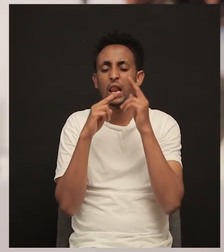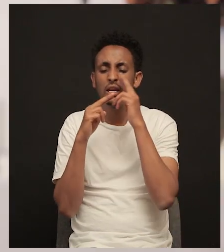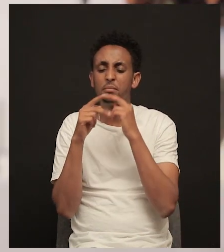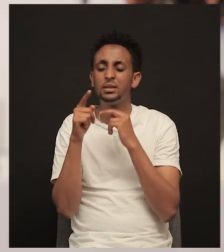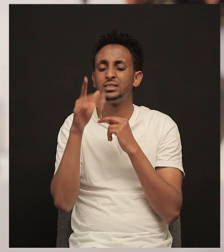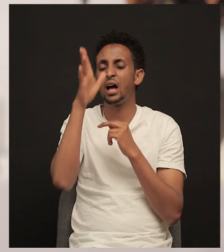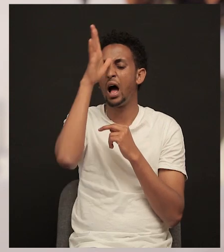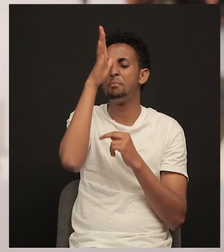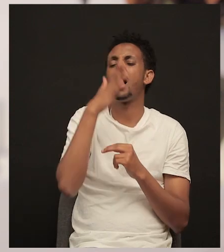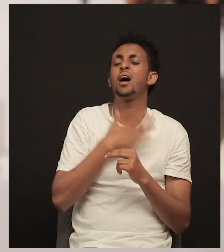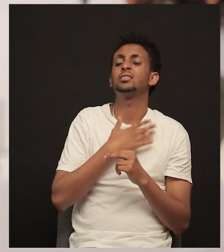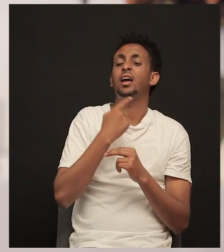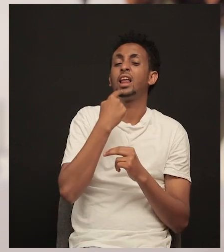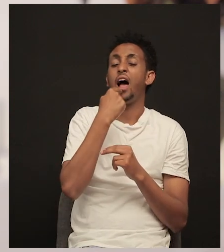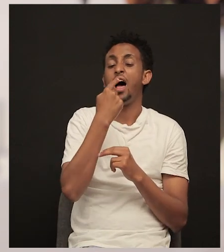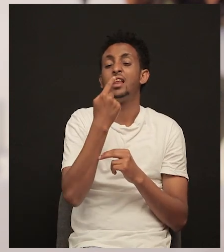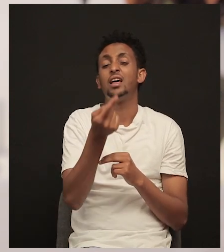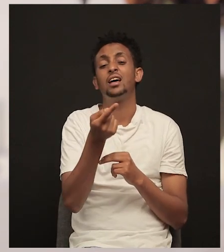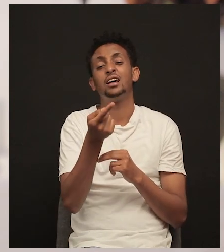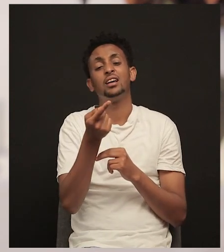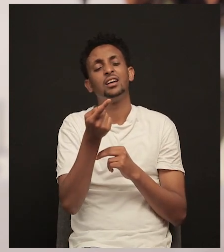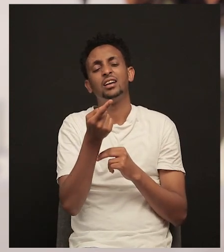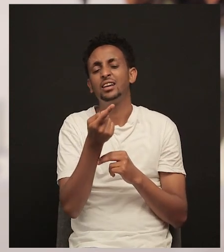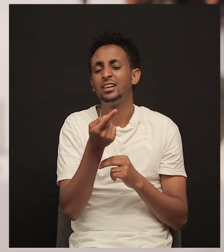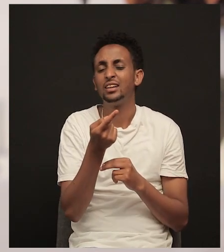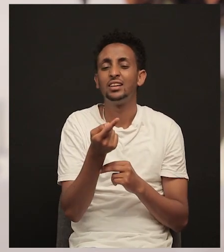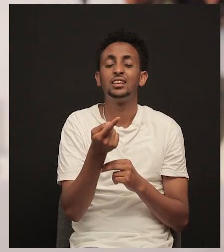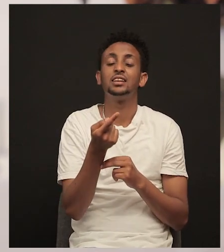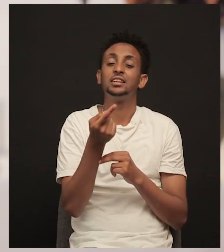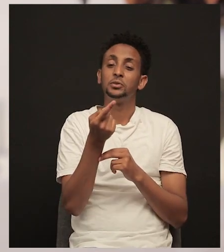የሸፈተበት አባቴን አለ